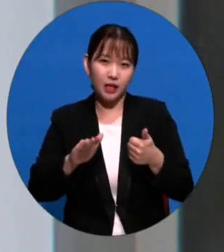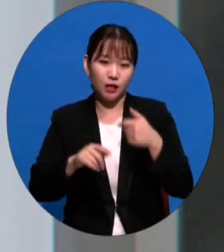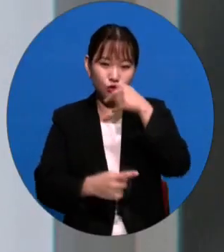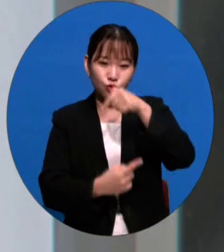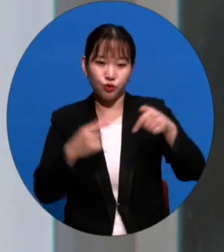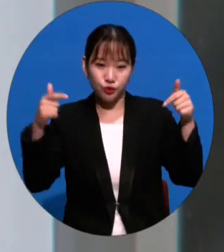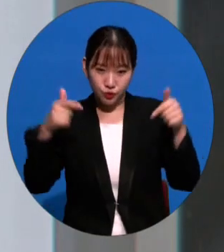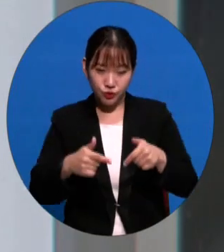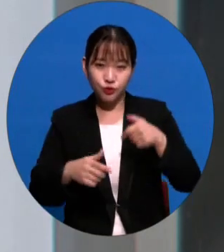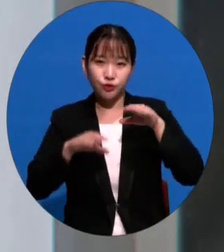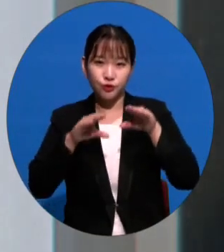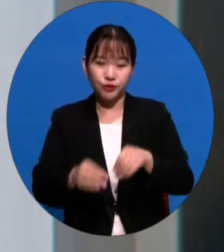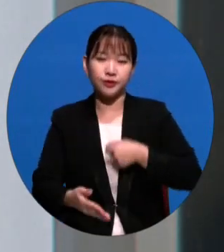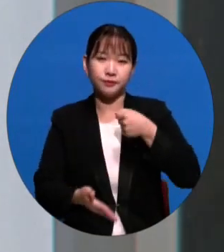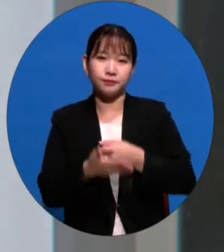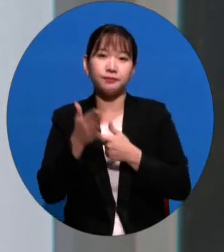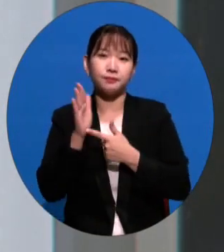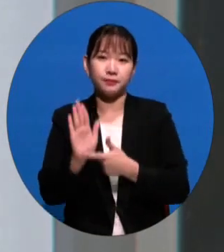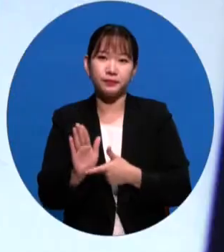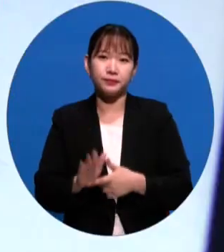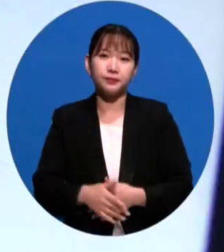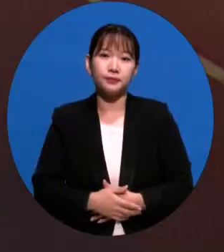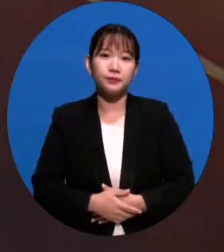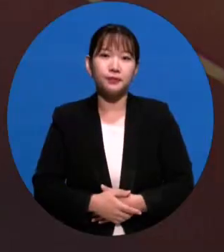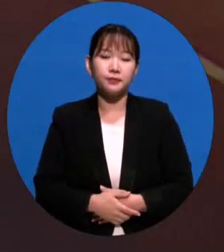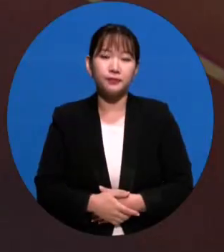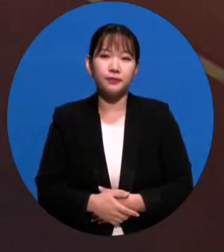운행 중지를 결정했다고 밝혔습니다.